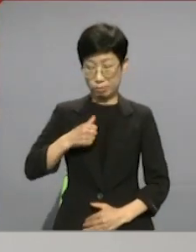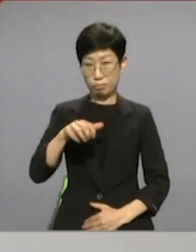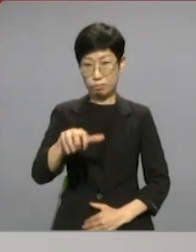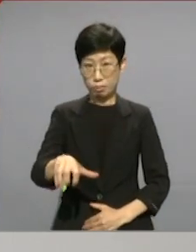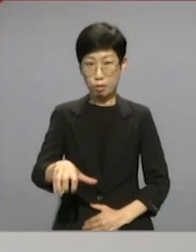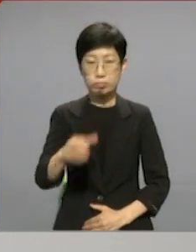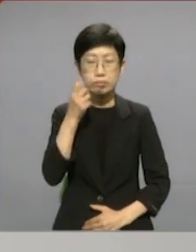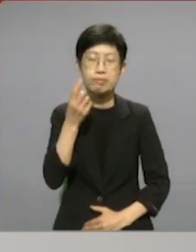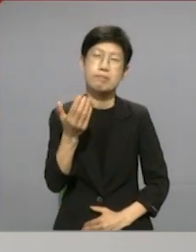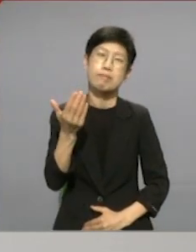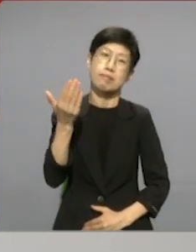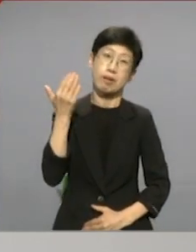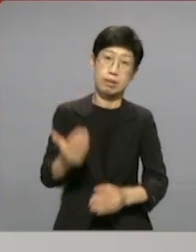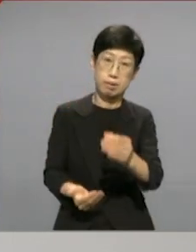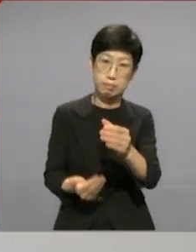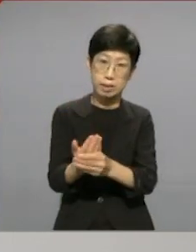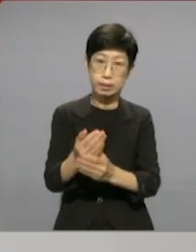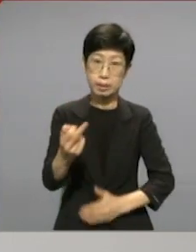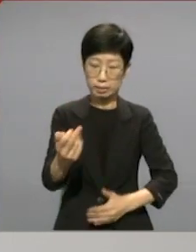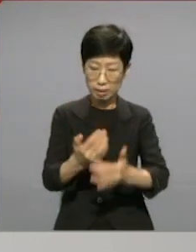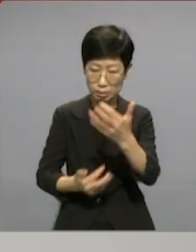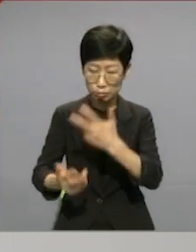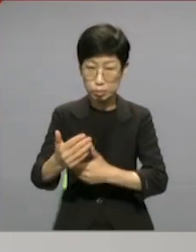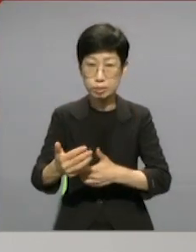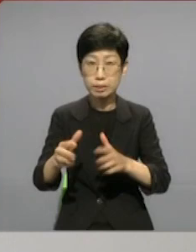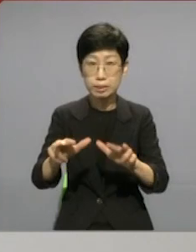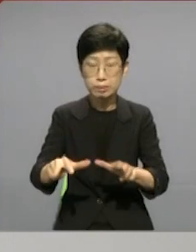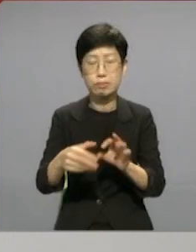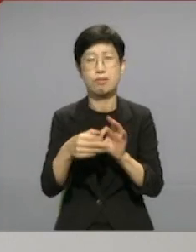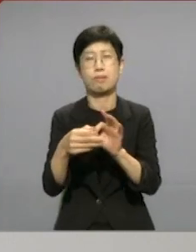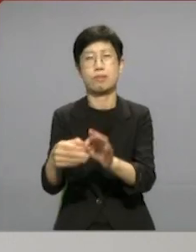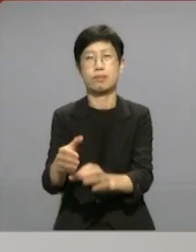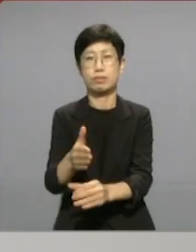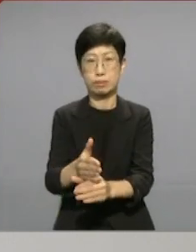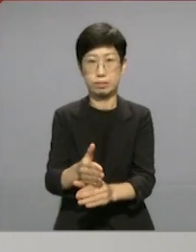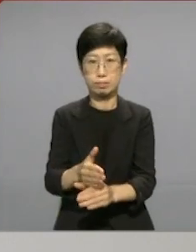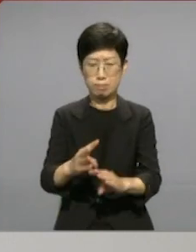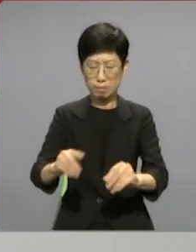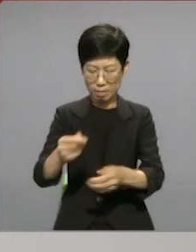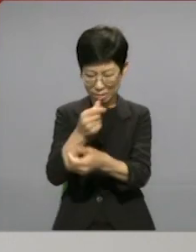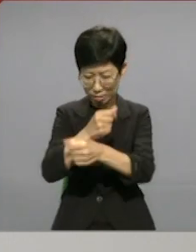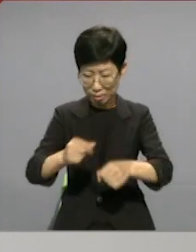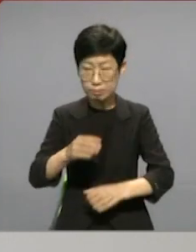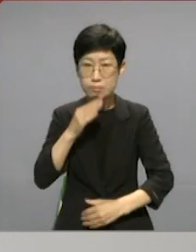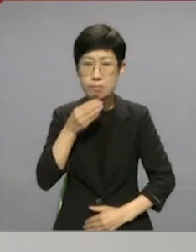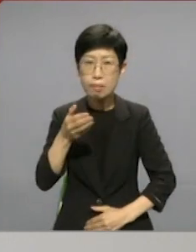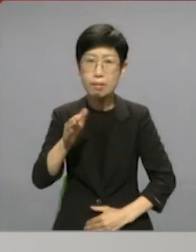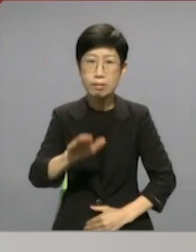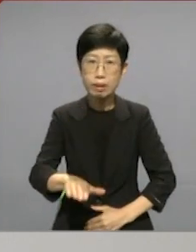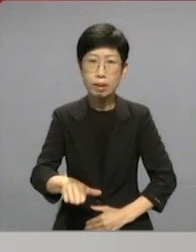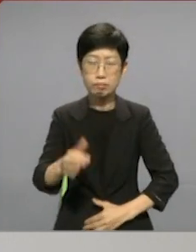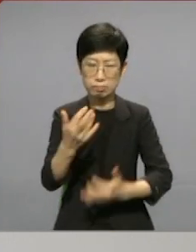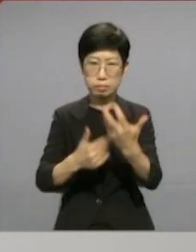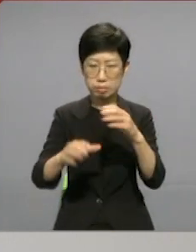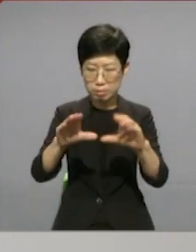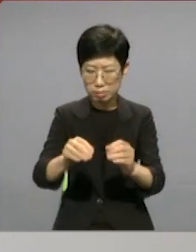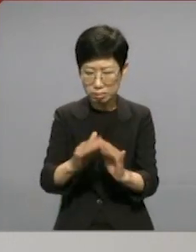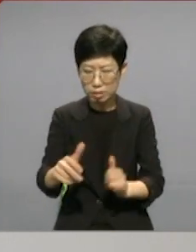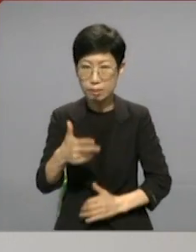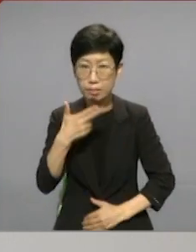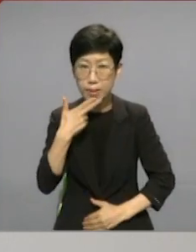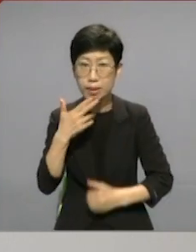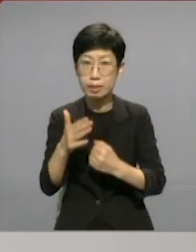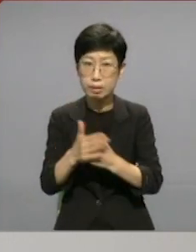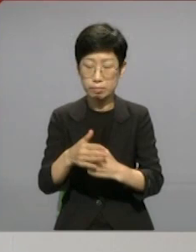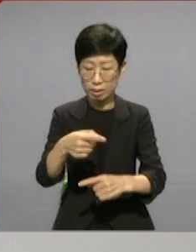캐나다에서는 한달 전에 일어난 산불이 아직도 꺼지지 않고 있습니다. 땅은 넓은데 불을 끌 사람이 부족한 형편이라 산불